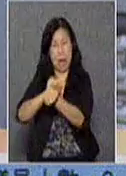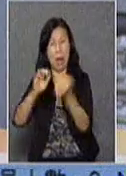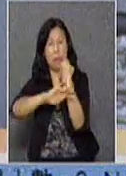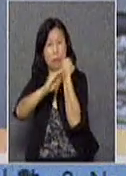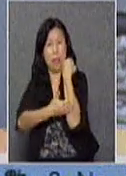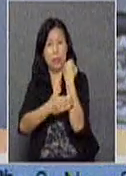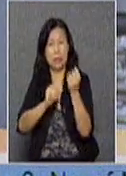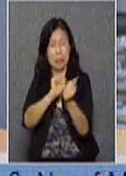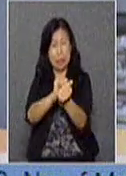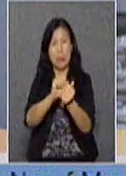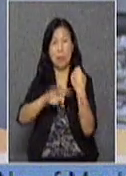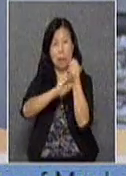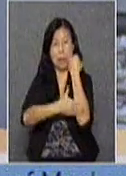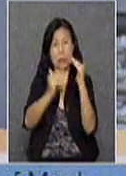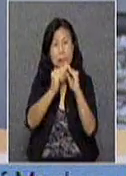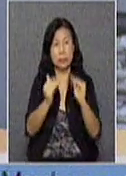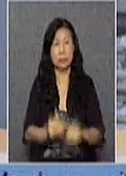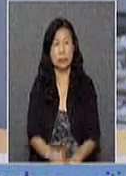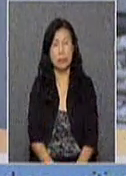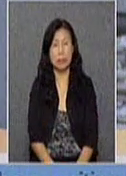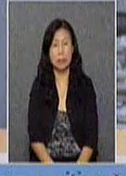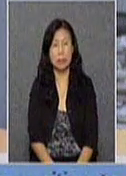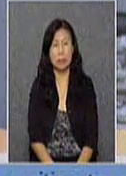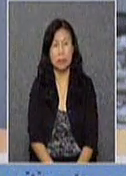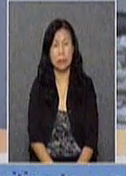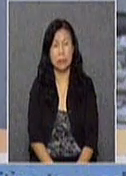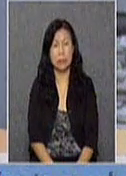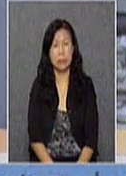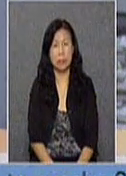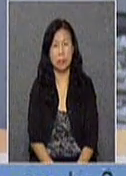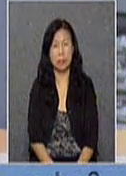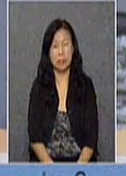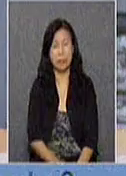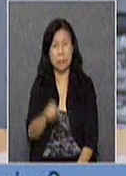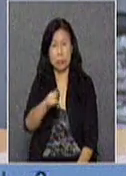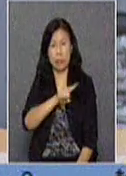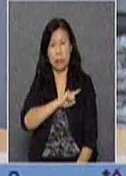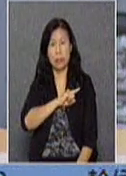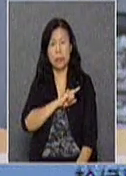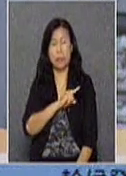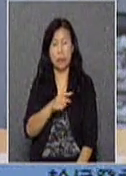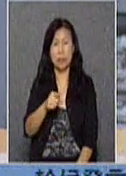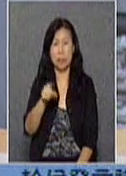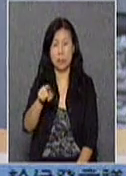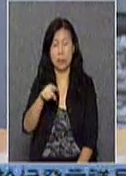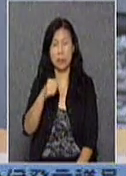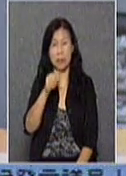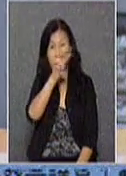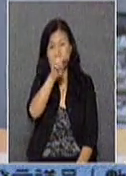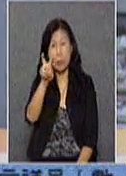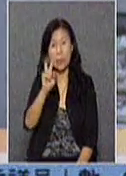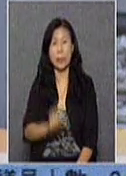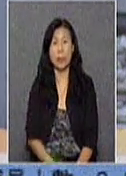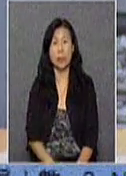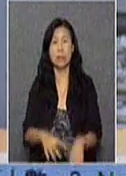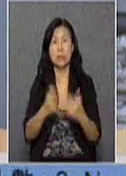一個法庭，係咪？但係佢自己要去睇住嘅嘢咧，就